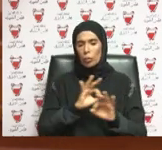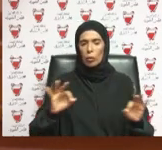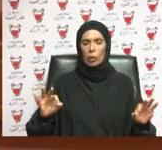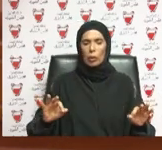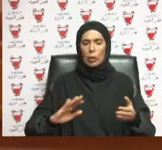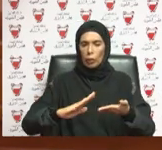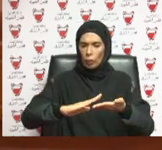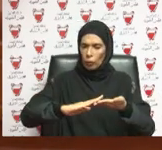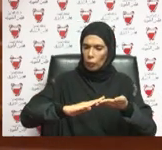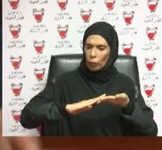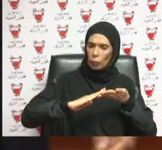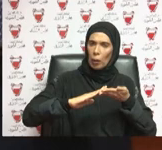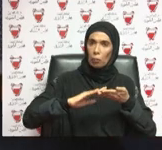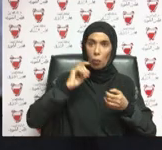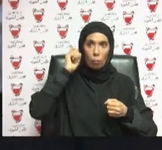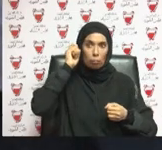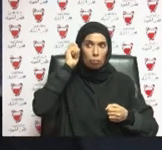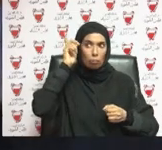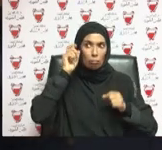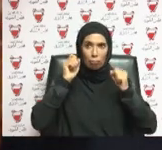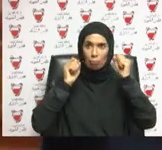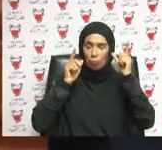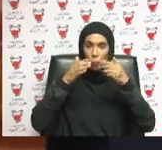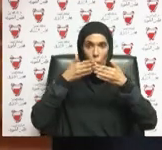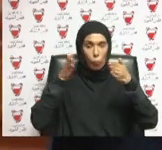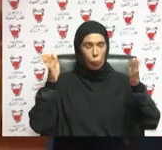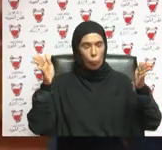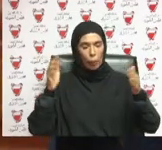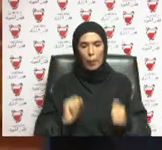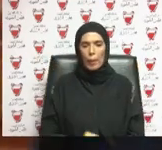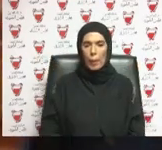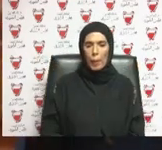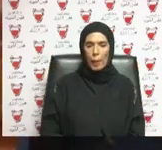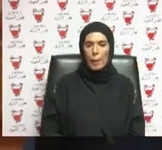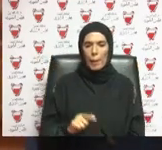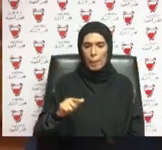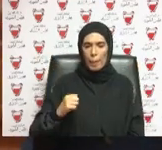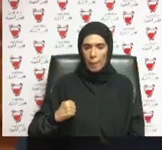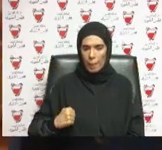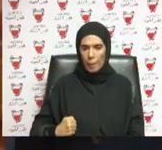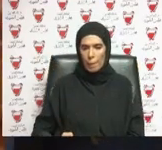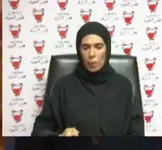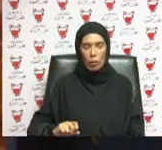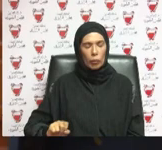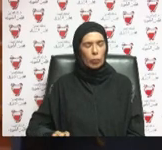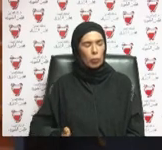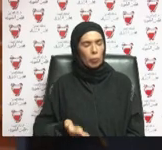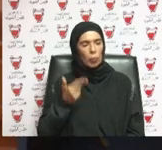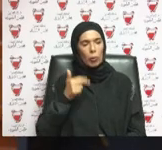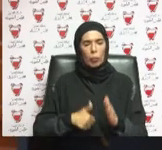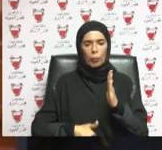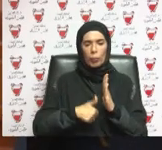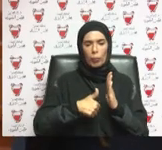يساعده في ذلك رؤيته الثاقبة وبصيرته النافذة. فيحق للبحرين أن تفخر بما أنجزه